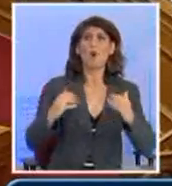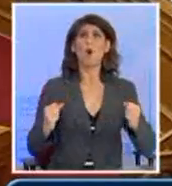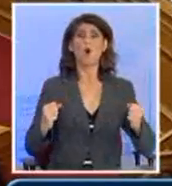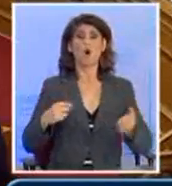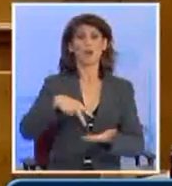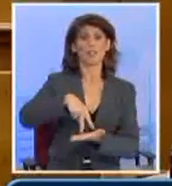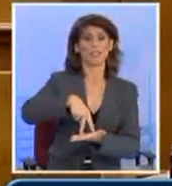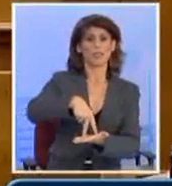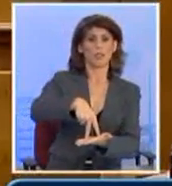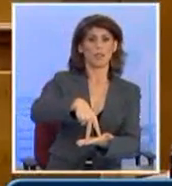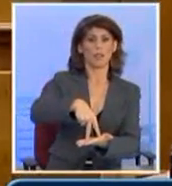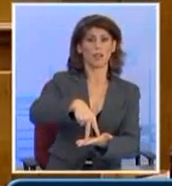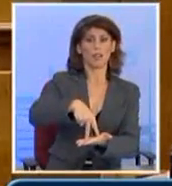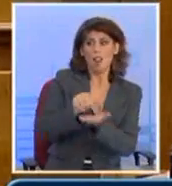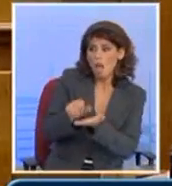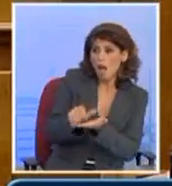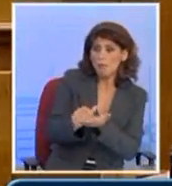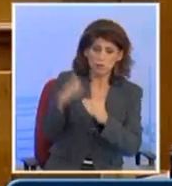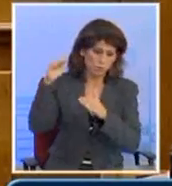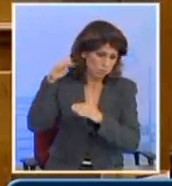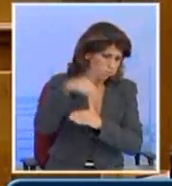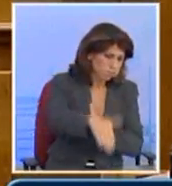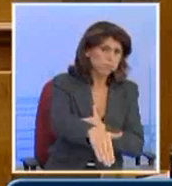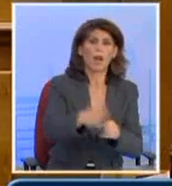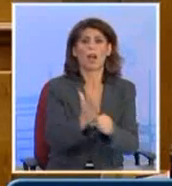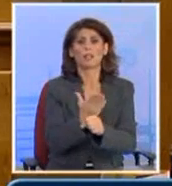ώστε να αποφύγει την ασύντακτη χρεοκοπία και την καταστροφή,